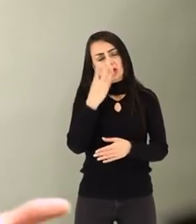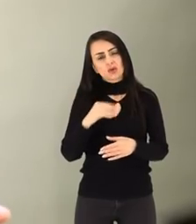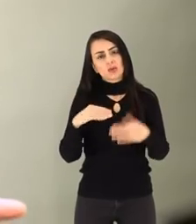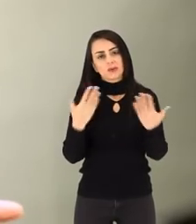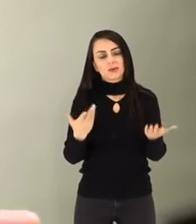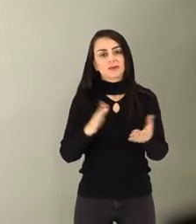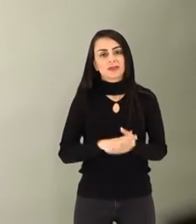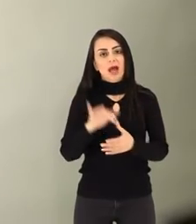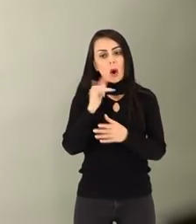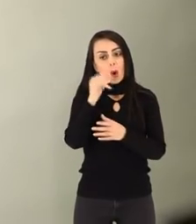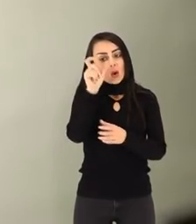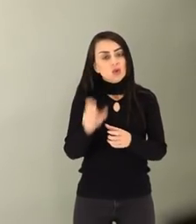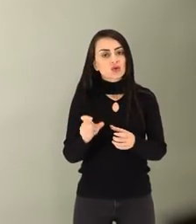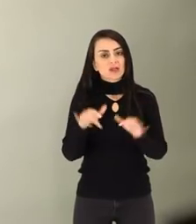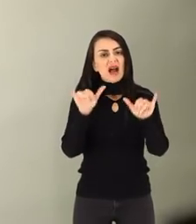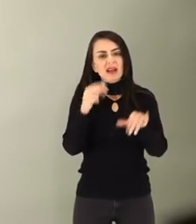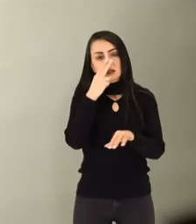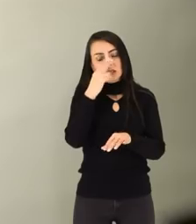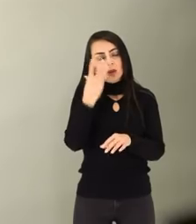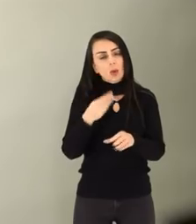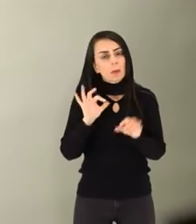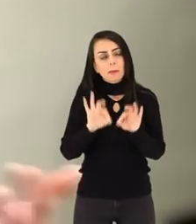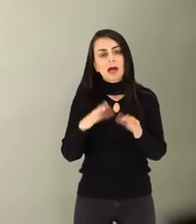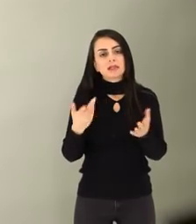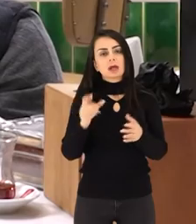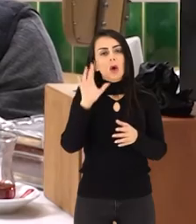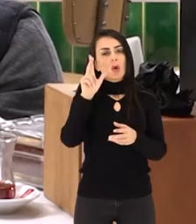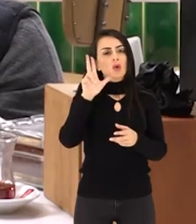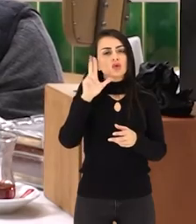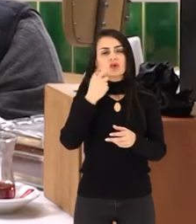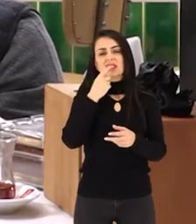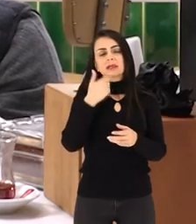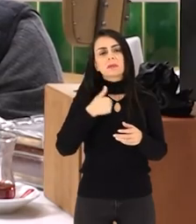evet. Oyuncuda da oluşmaya başlıyor bir yerden sonra. Çünkü 10-13